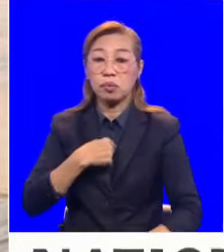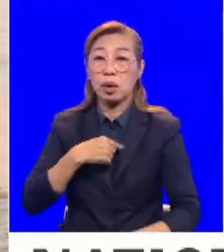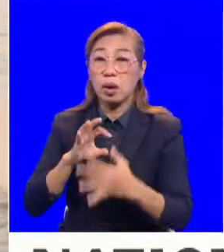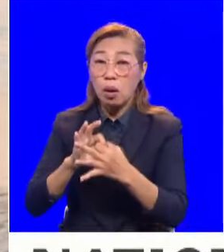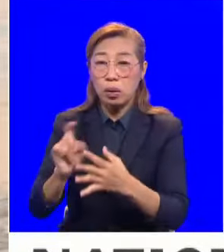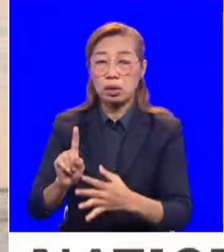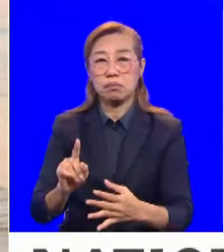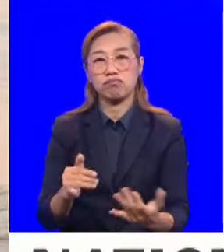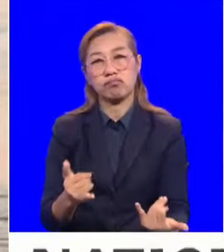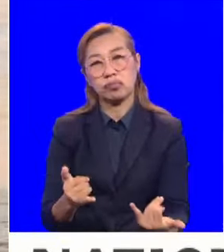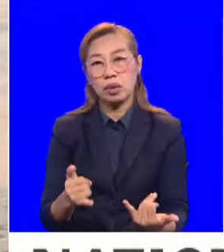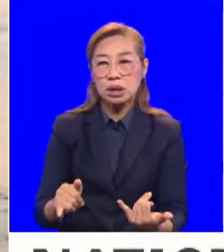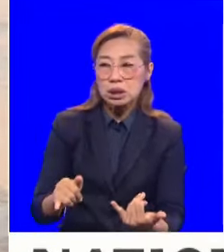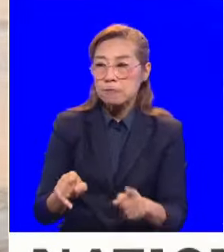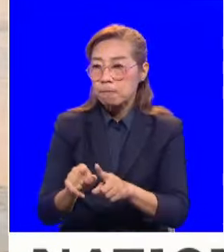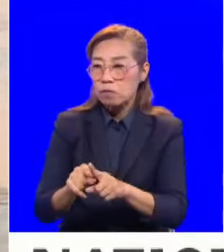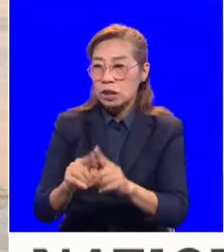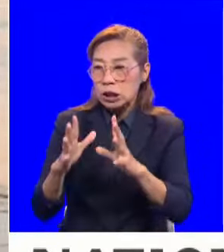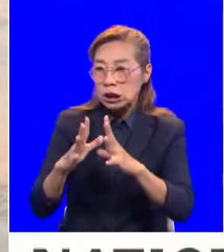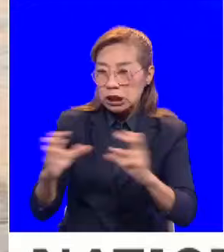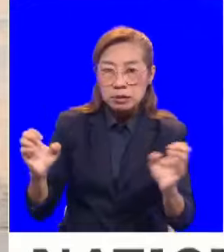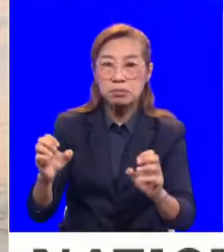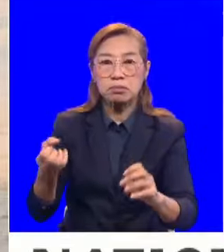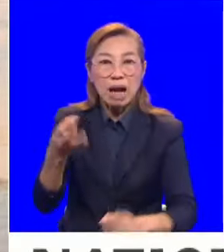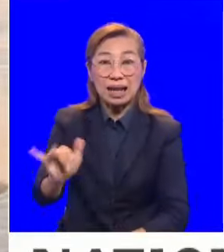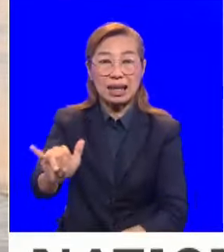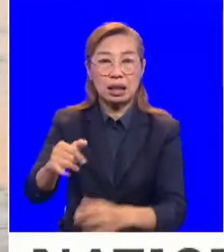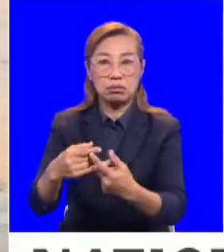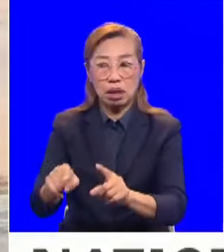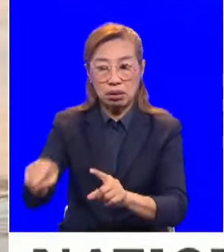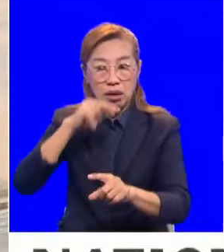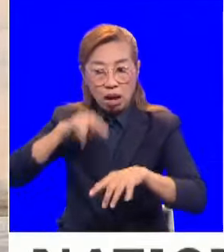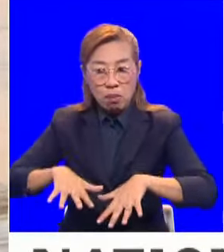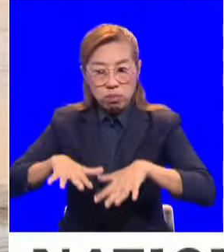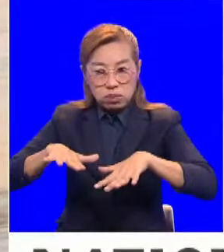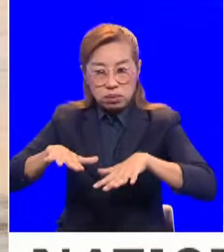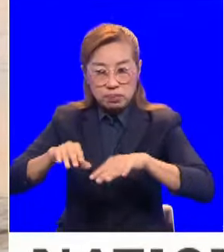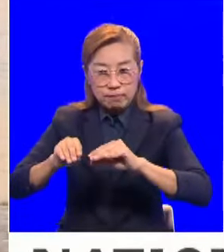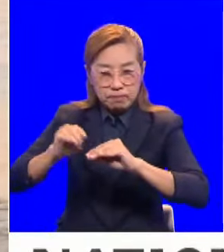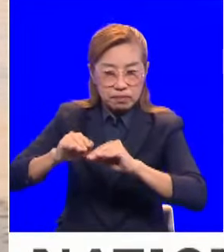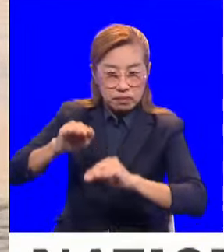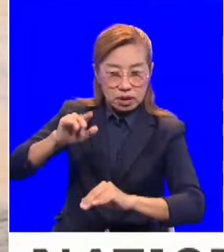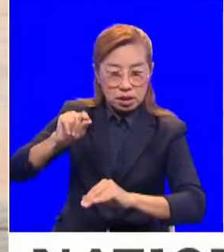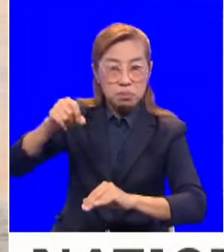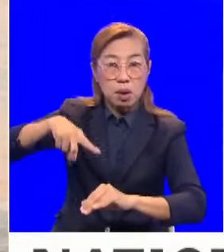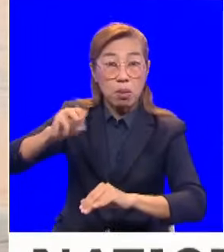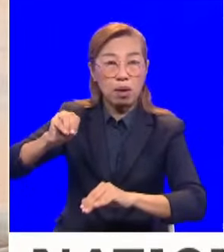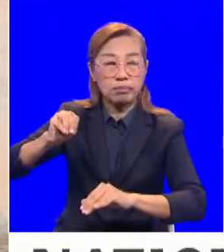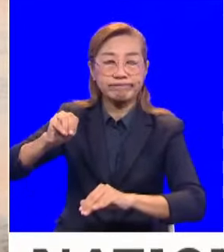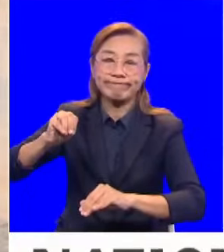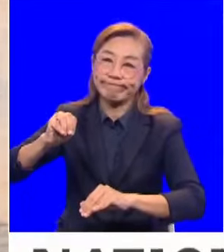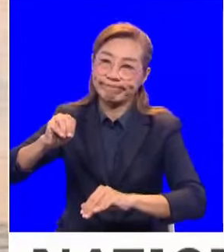ตอนนี้มันยังไม่เสียหายเนาะก็ยังไม่กังวลแต่ถ้าน้ำขึ้นมาอีกประมาณสัก20เซนเนี่ยผมว่า